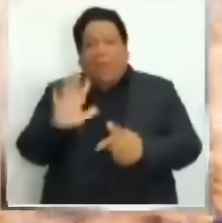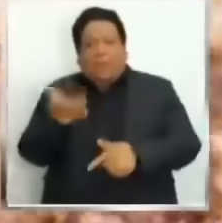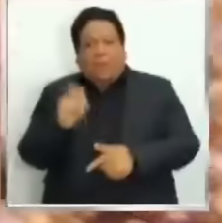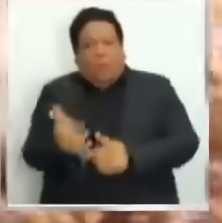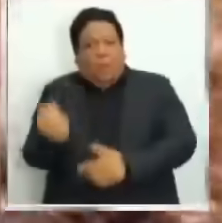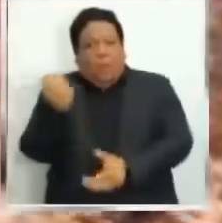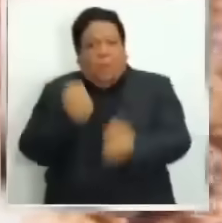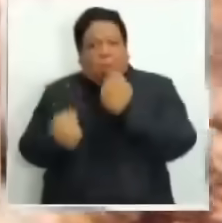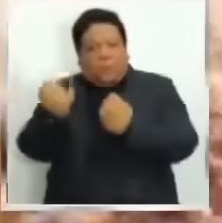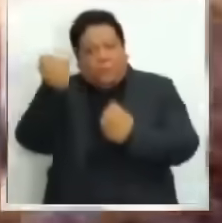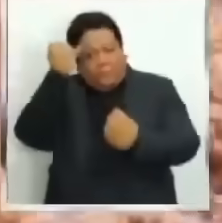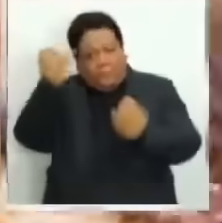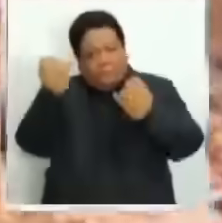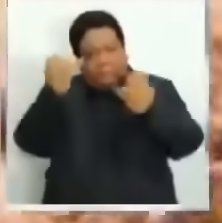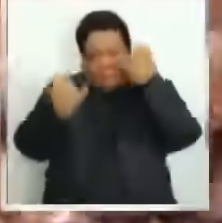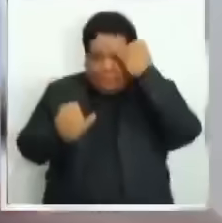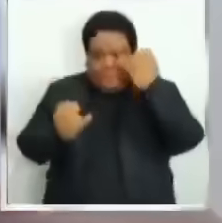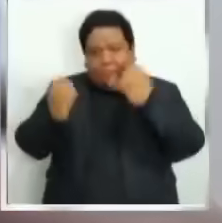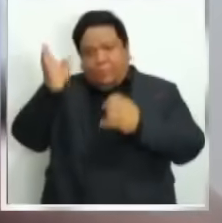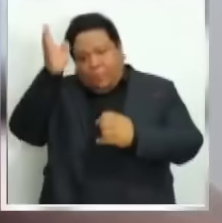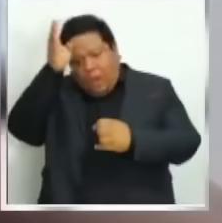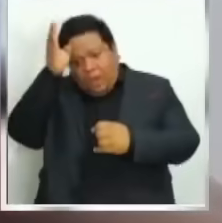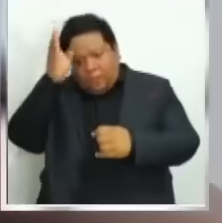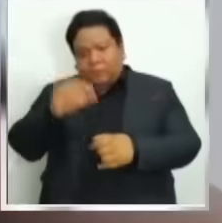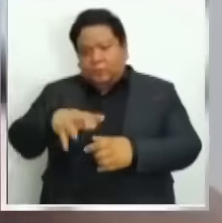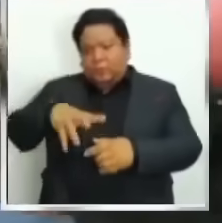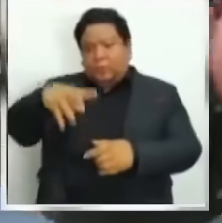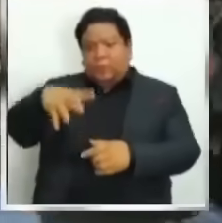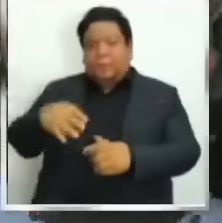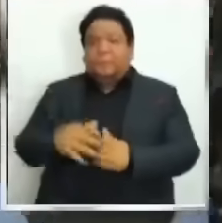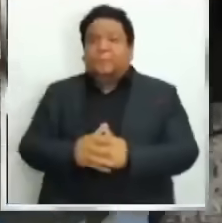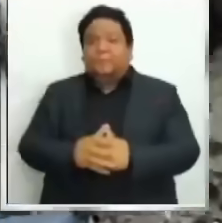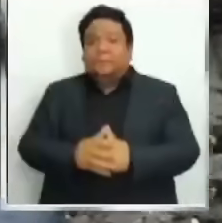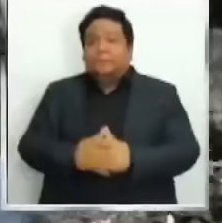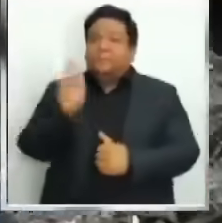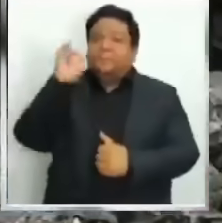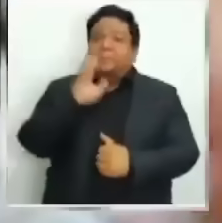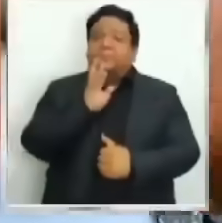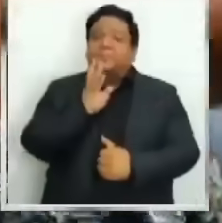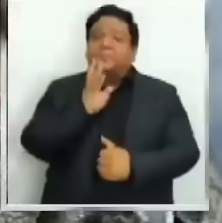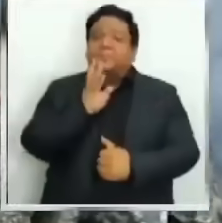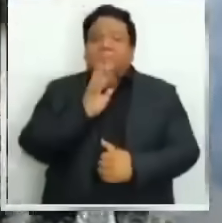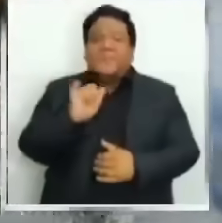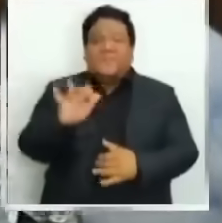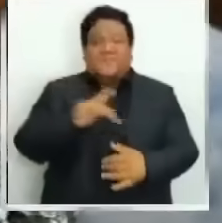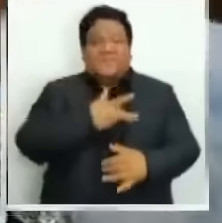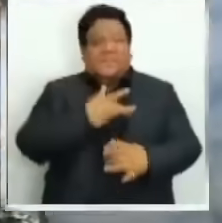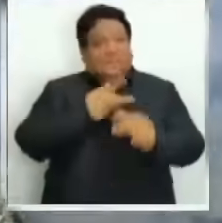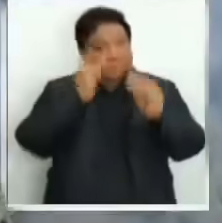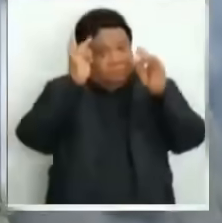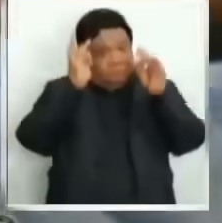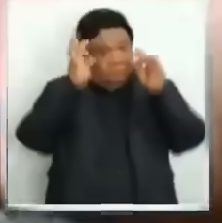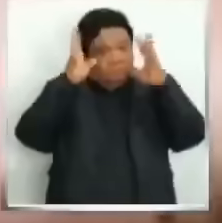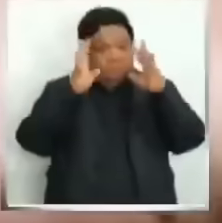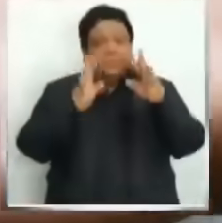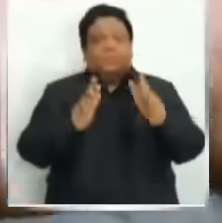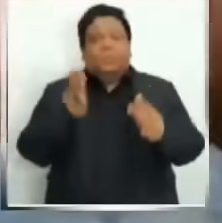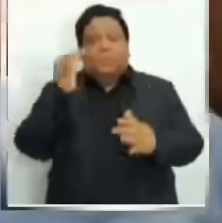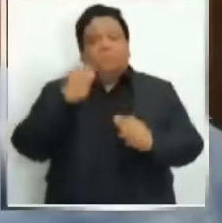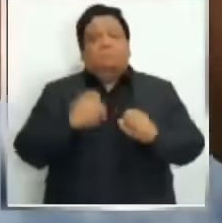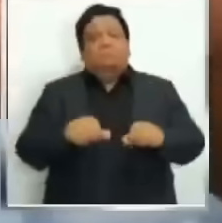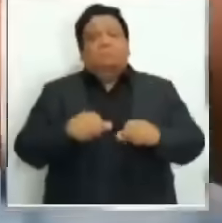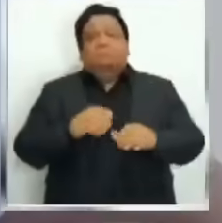malaking central brain. Once it feels danger, it would release 1 or 2 of its arm because it can generate it back to distract it